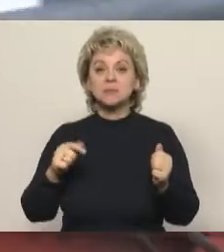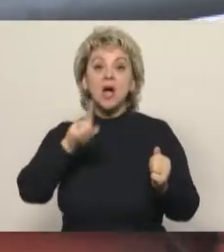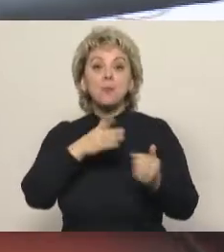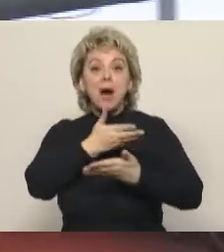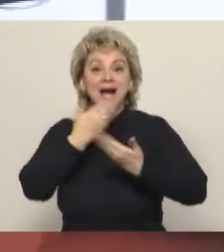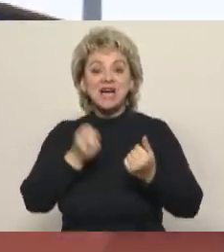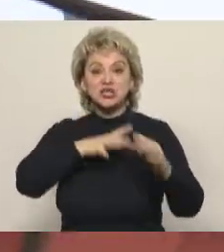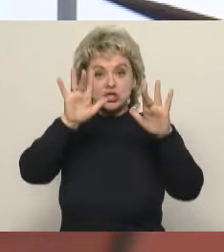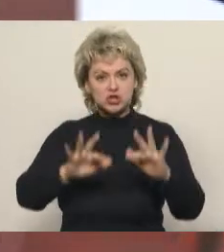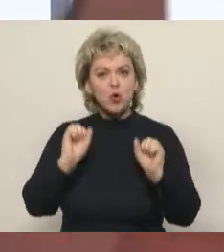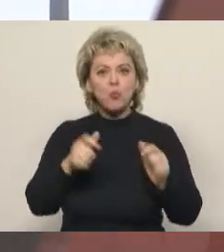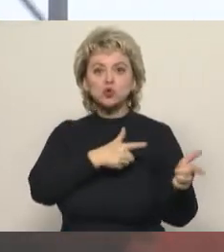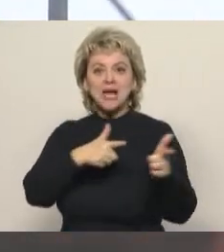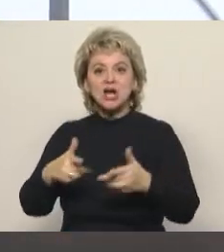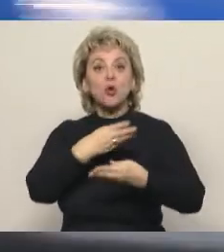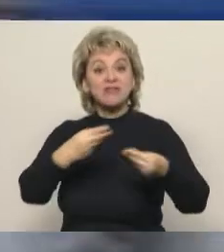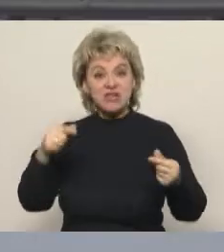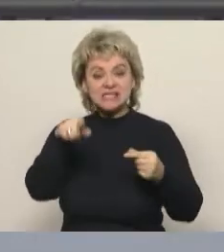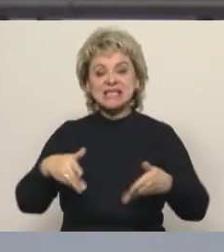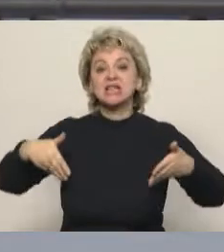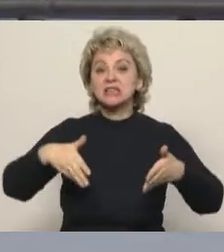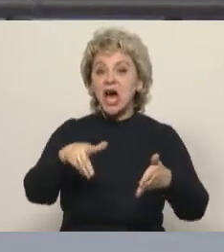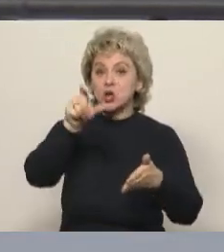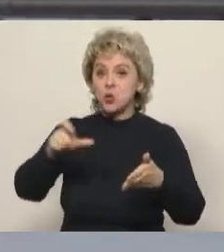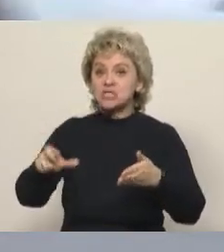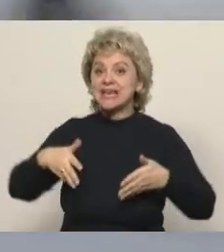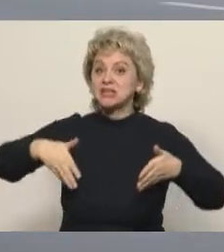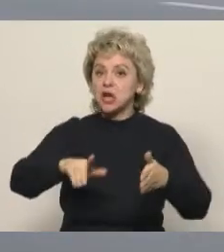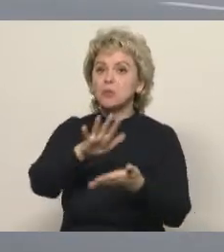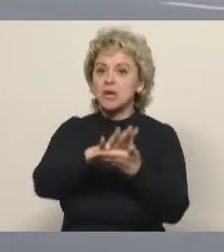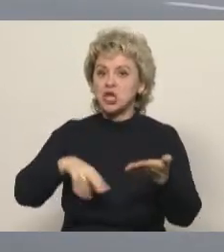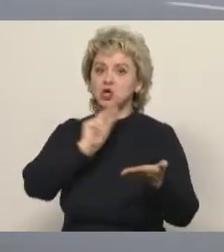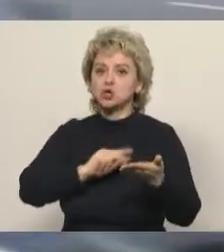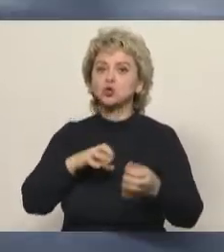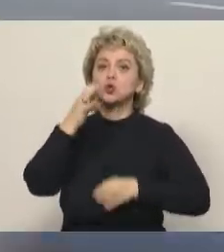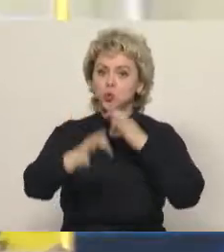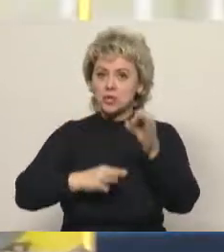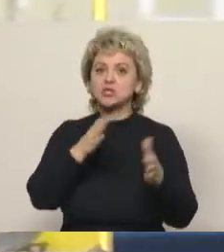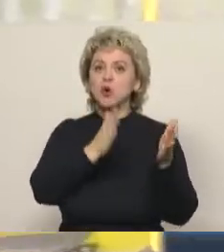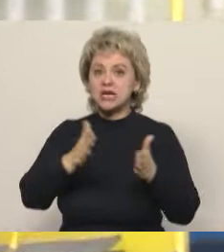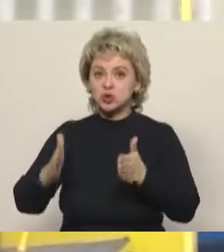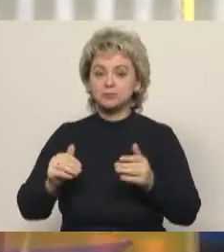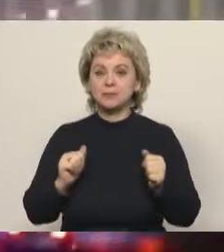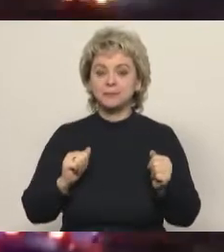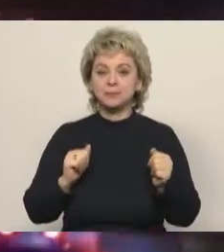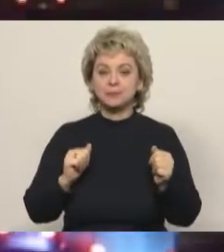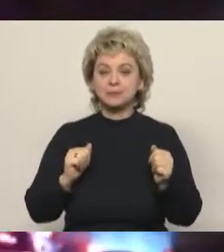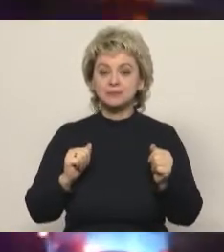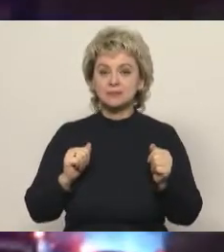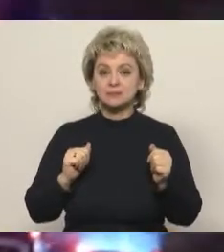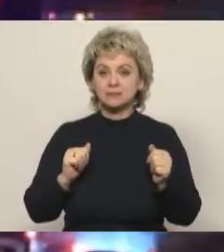Пока нет снега, можно готовиться к весне. Дорожники на трассах продолжают работать в круглосуточном режиме.